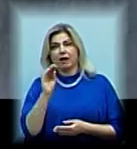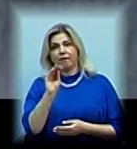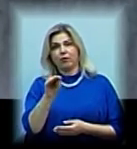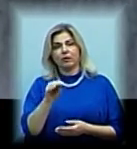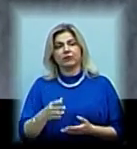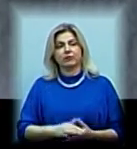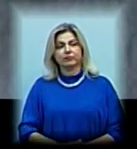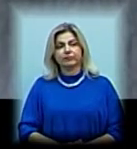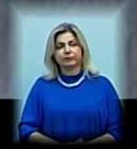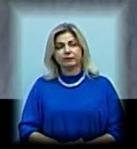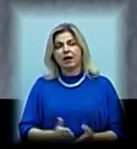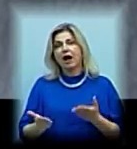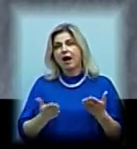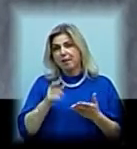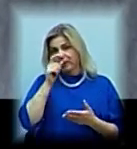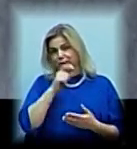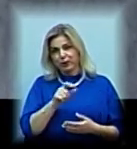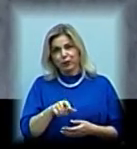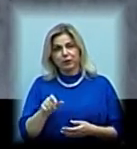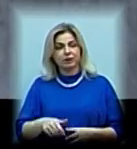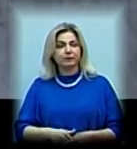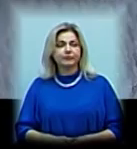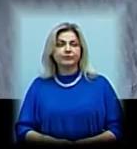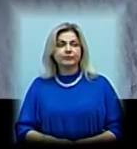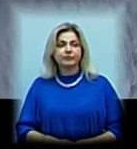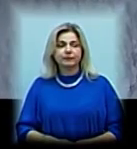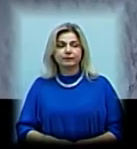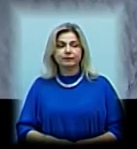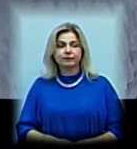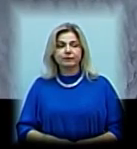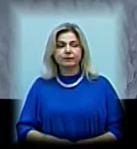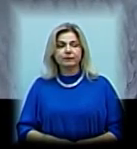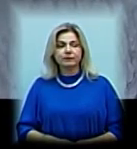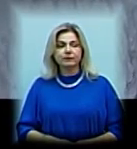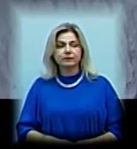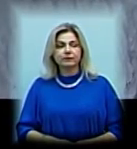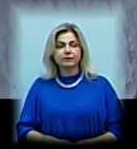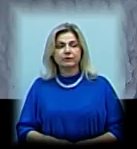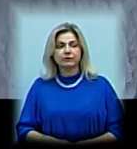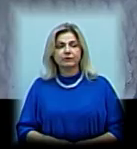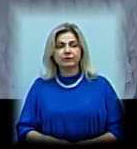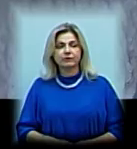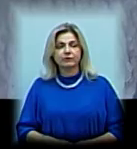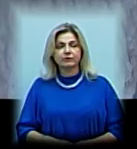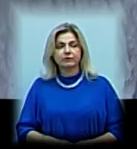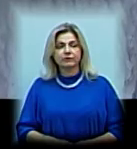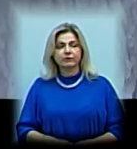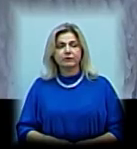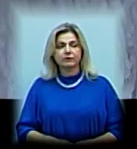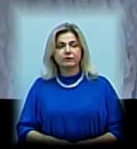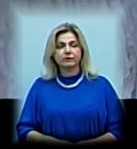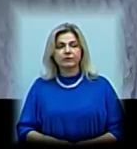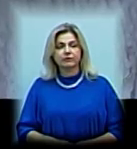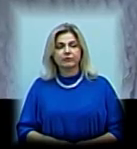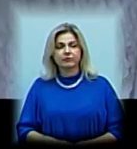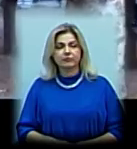пишуть. Які ж плохі люди. Давай, давай, що закрашені тут такі, закрашені.